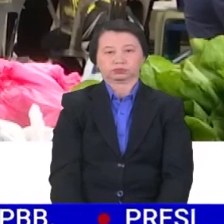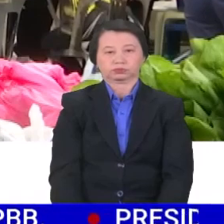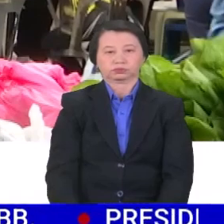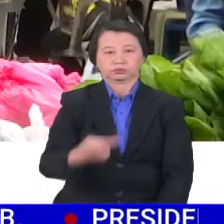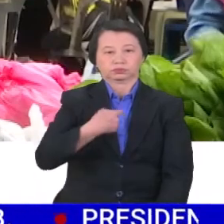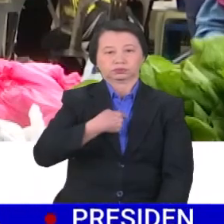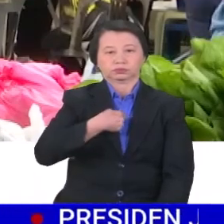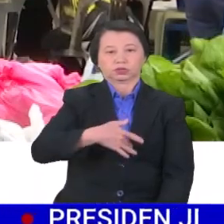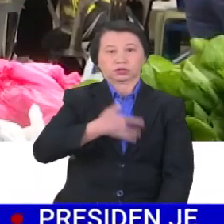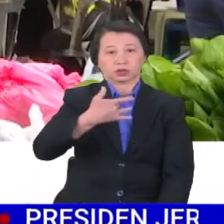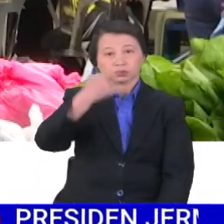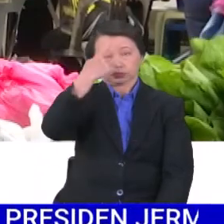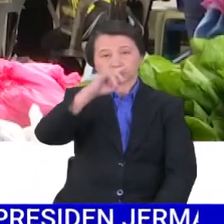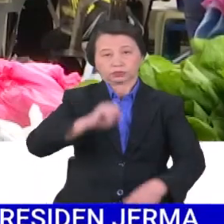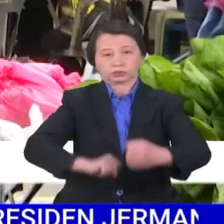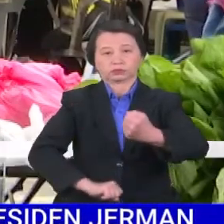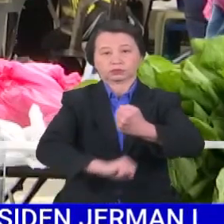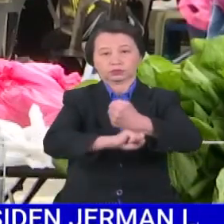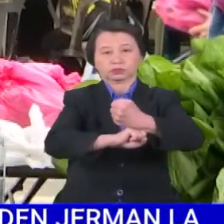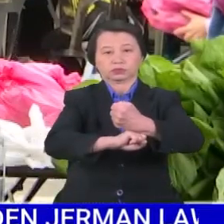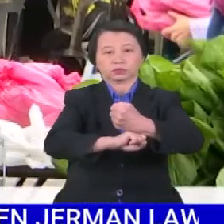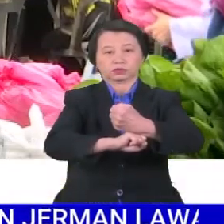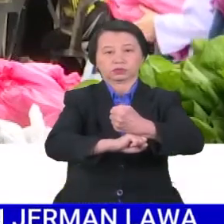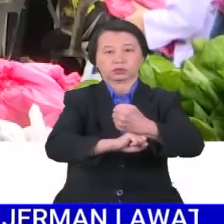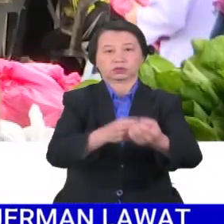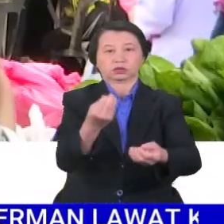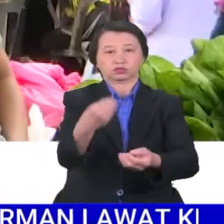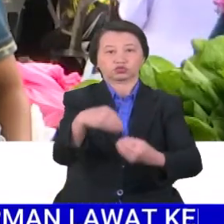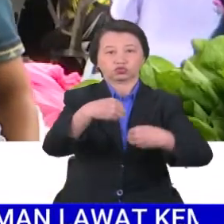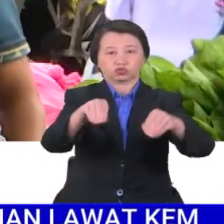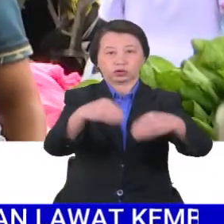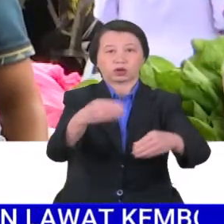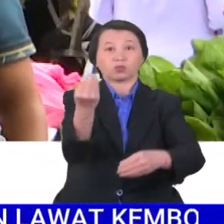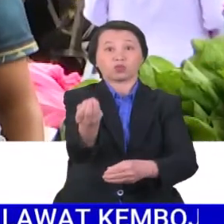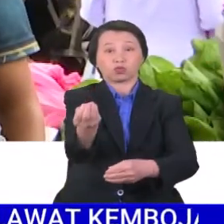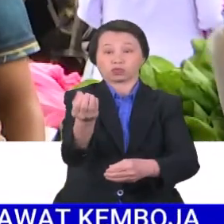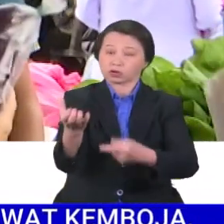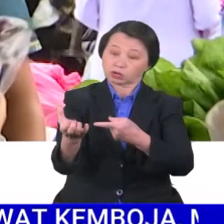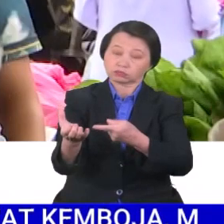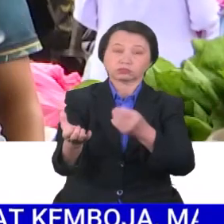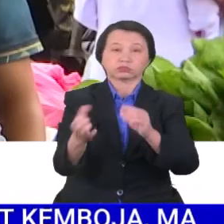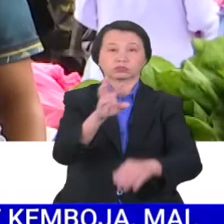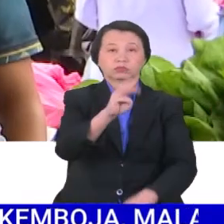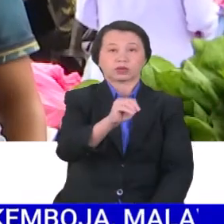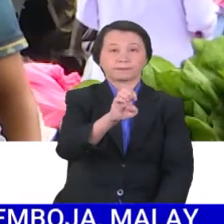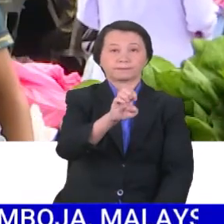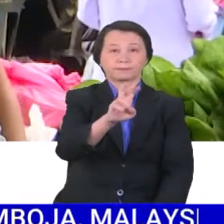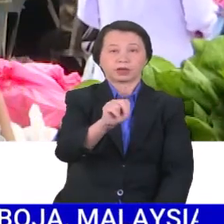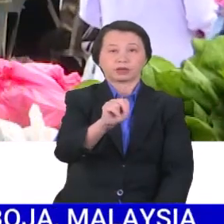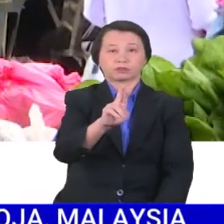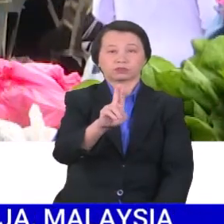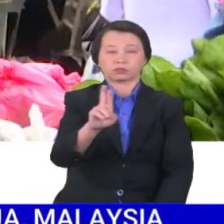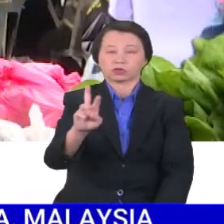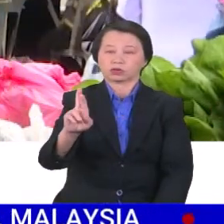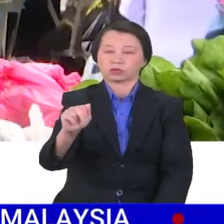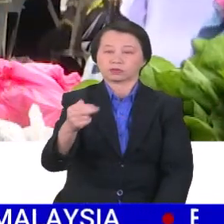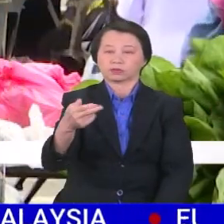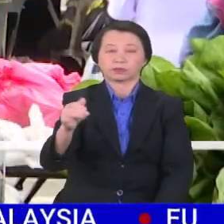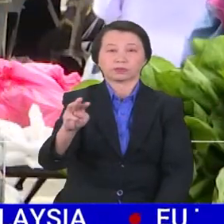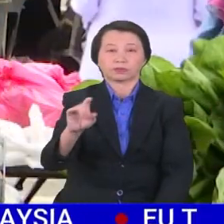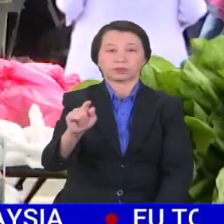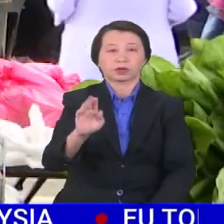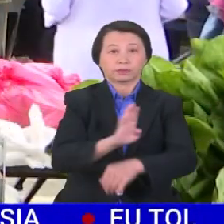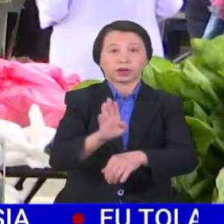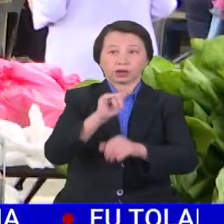rasa untuk menyokong inisiatif menu Rahmah ni kan, pihak peniaga boleh mendapatkan bekalan